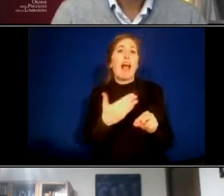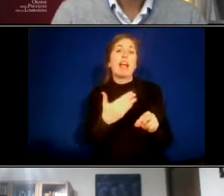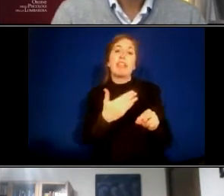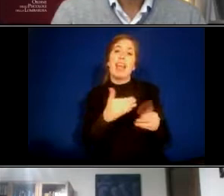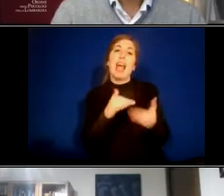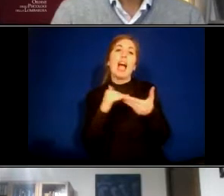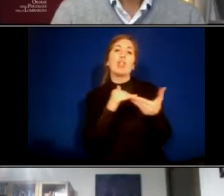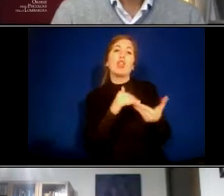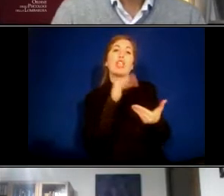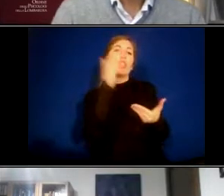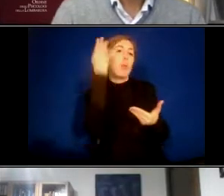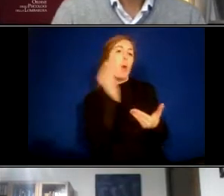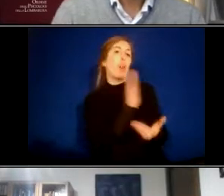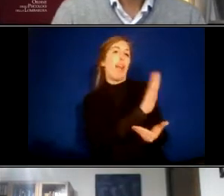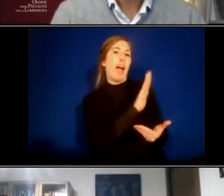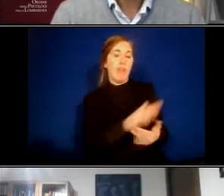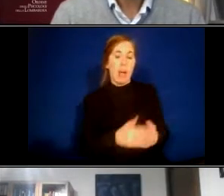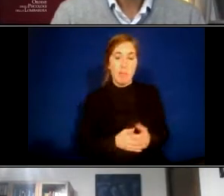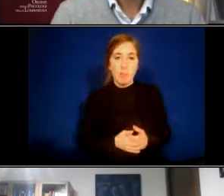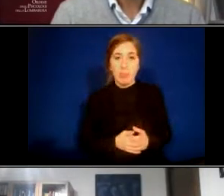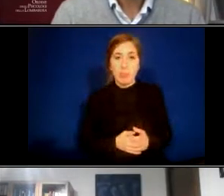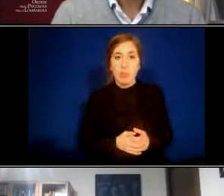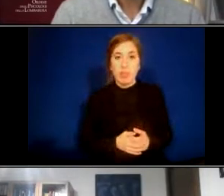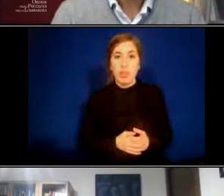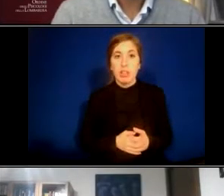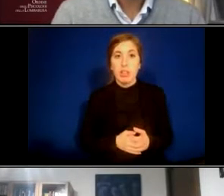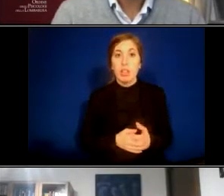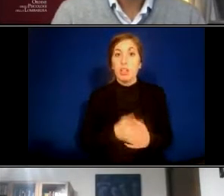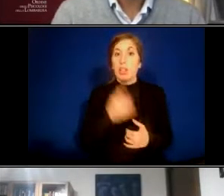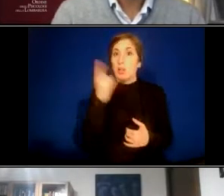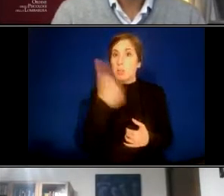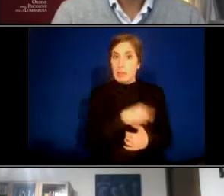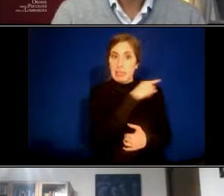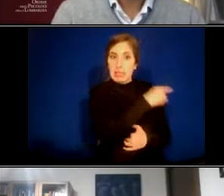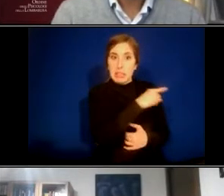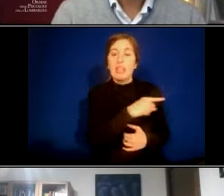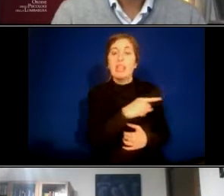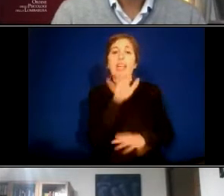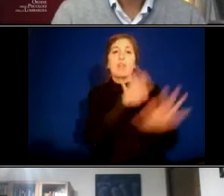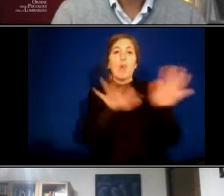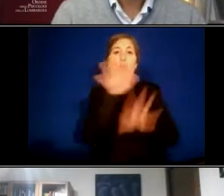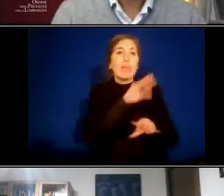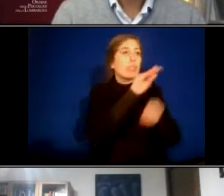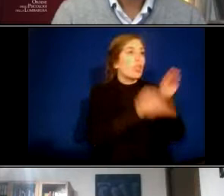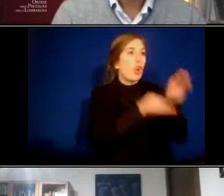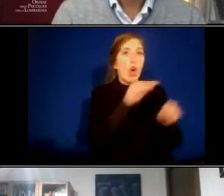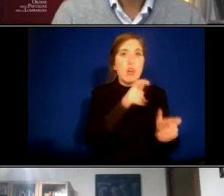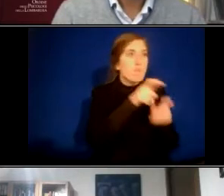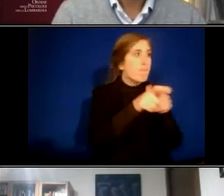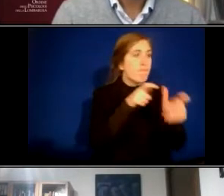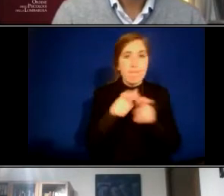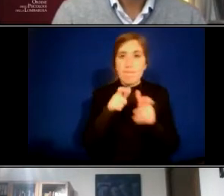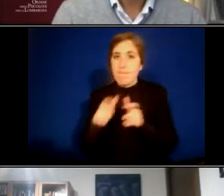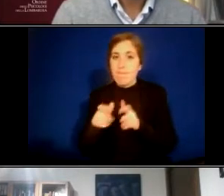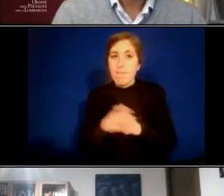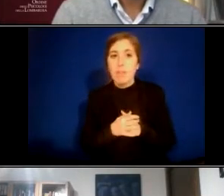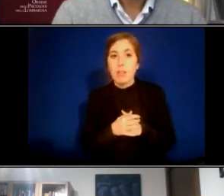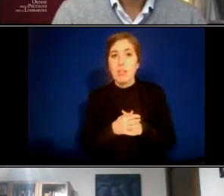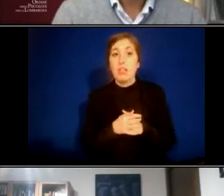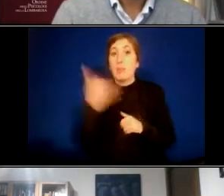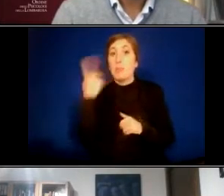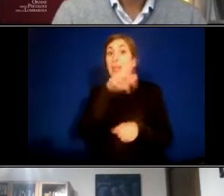Questo è uno dei momenti dove appunto facciamo la raccolta delle informazioni. Questa è una famiglia rom, tra